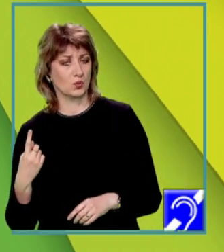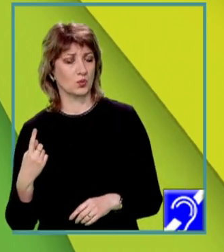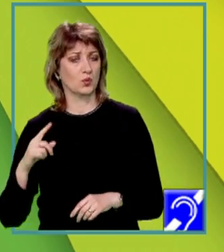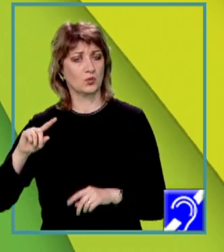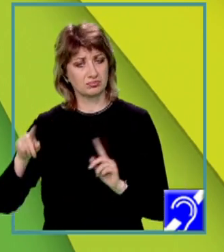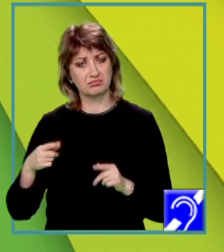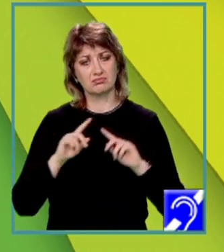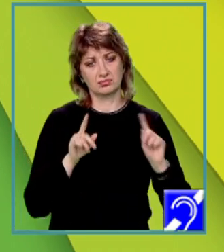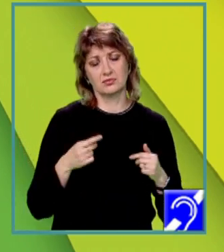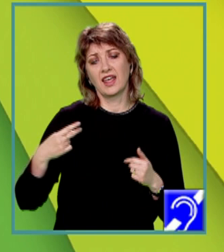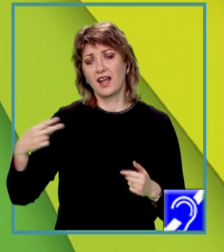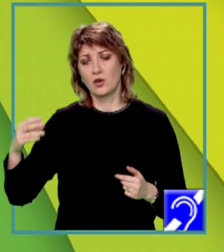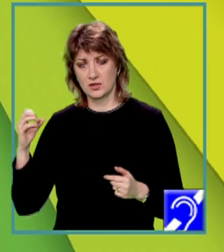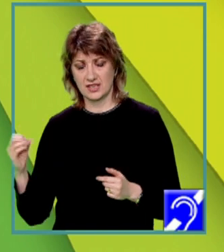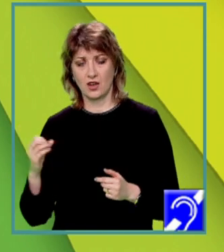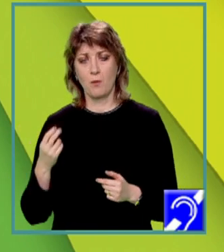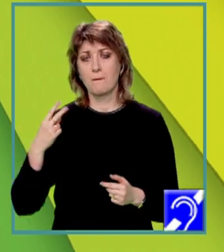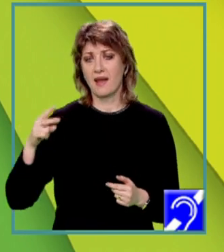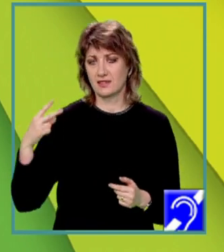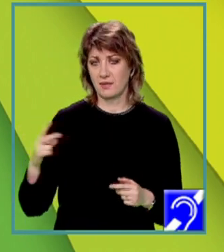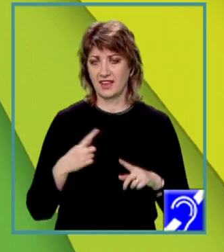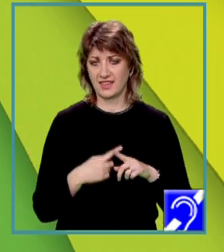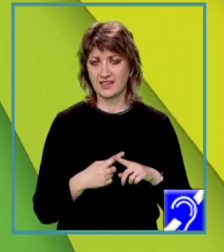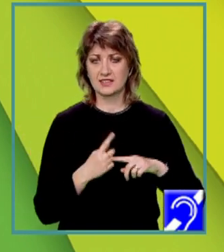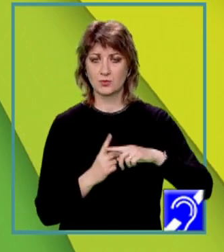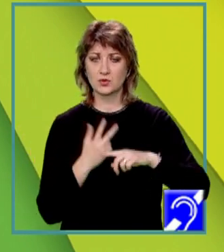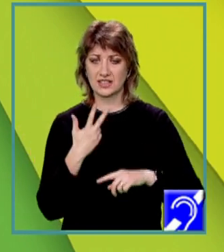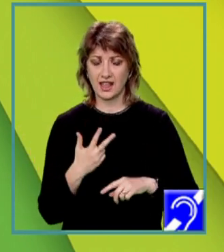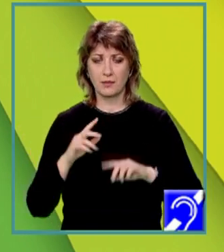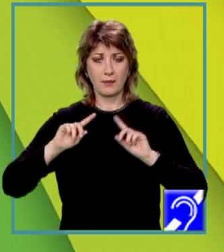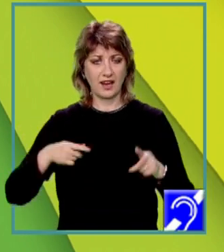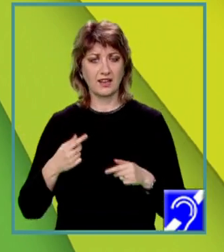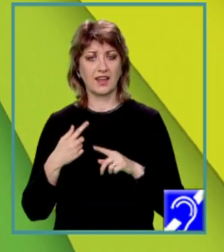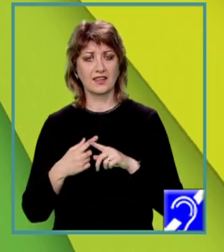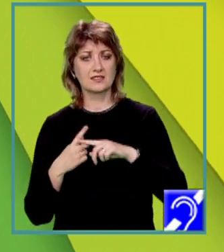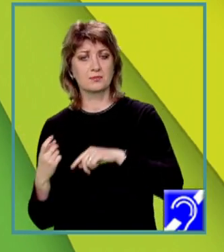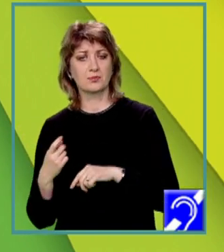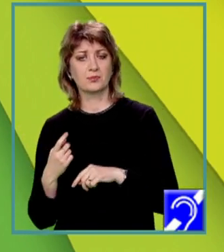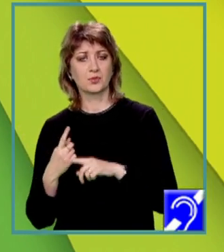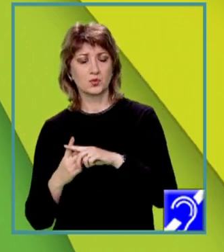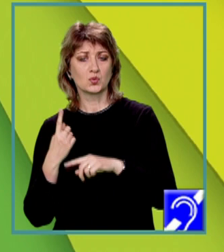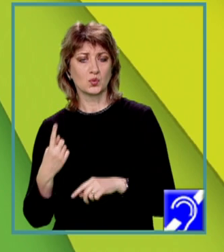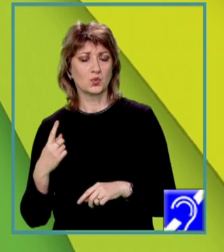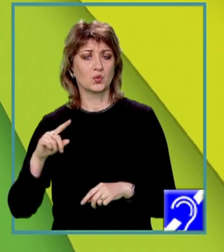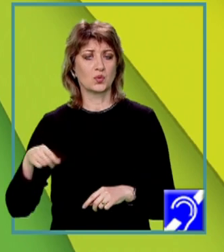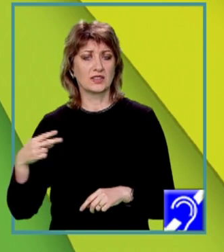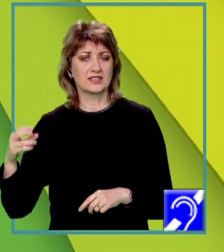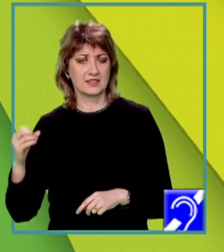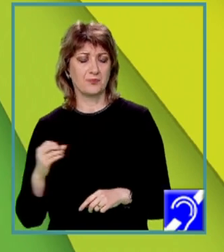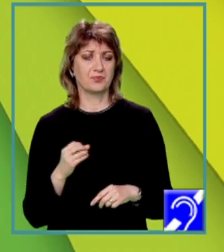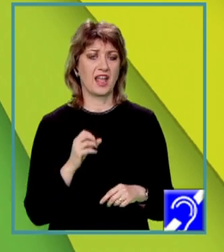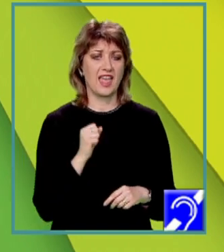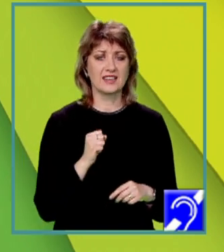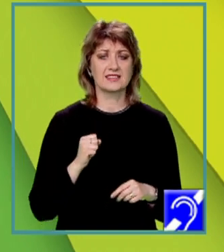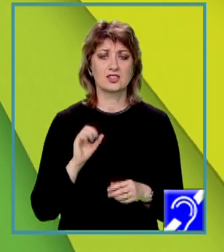egal cu 0 Deci mai departe x plus 3 pe lângă x plus unu este egal cu zero ceea ce duce la soluția este